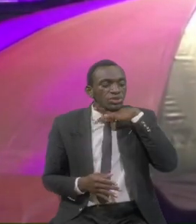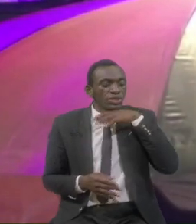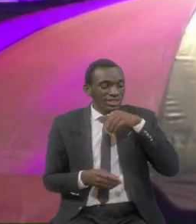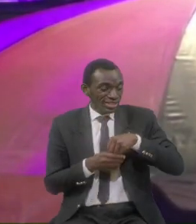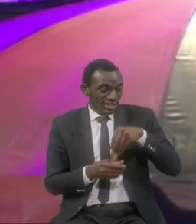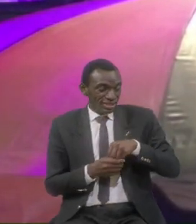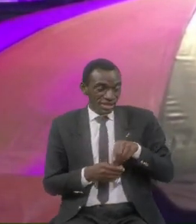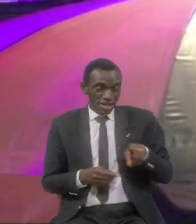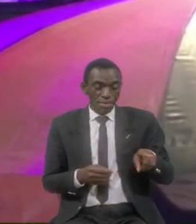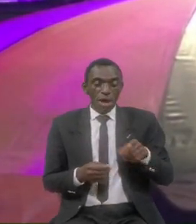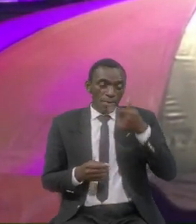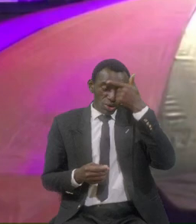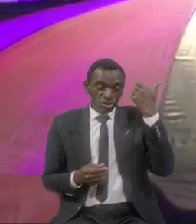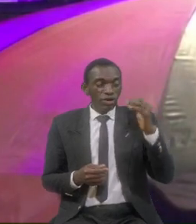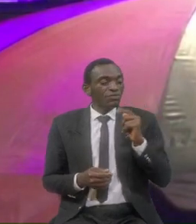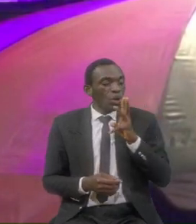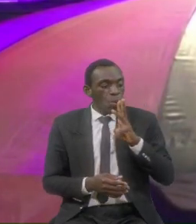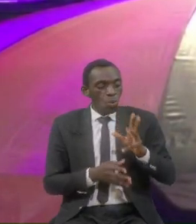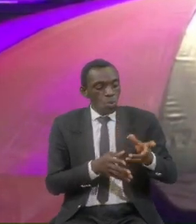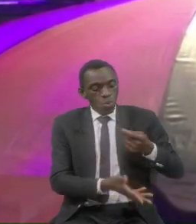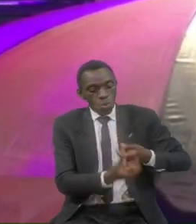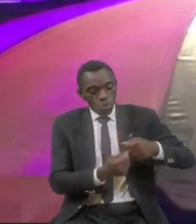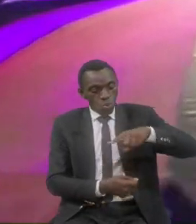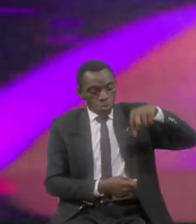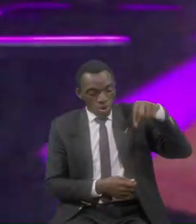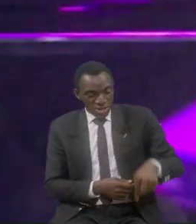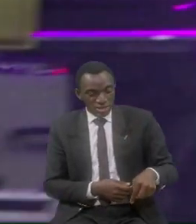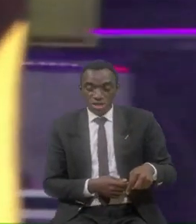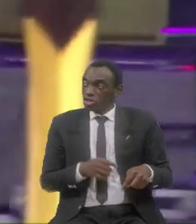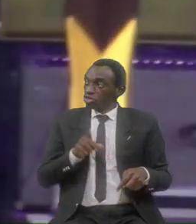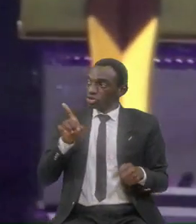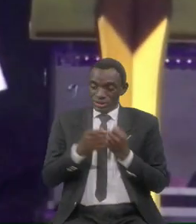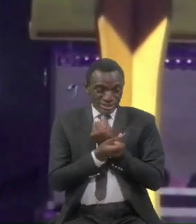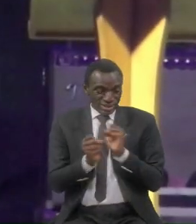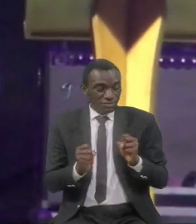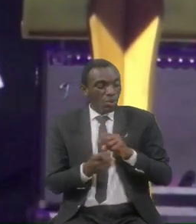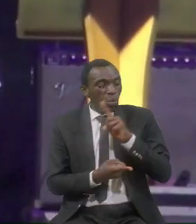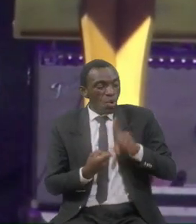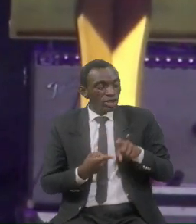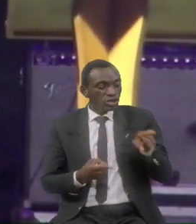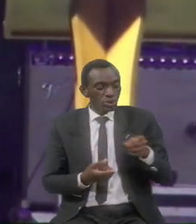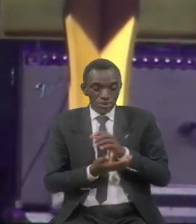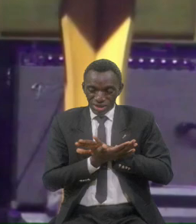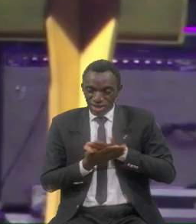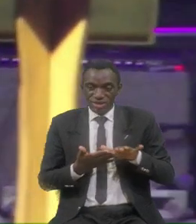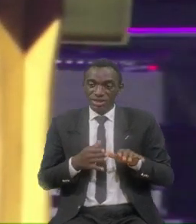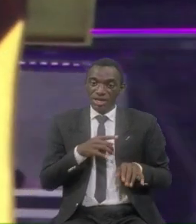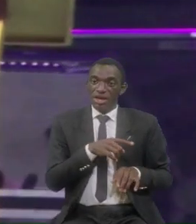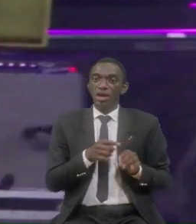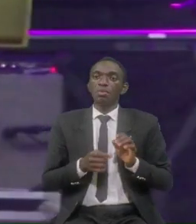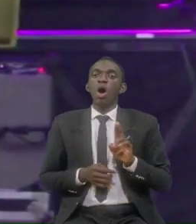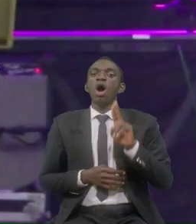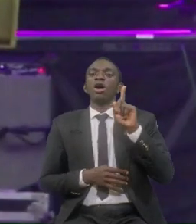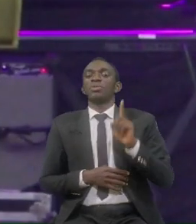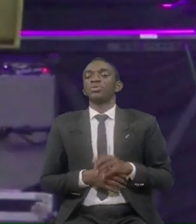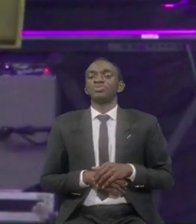you clean him up. Maluwas di mo sa makaingon ka kung imo sang gilimpyuhan sa tanang mahugaw kay imo sang gikuha gikan ana nga tabay